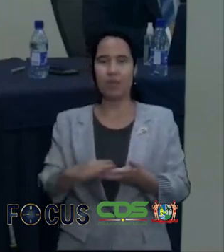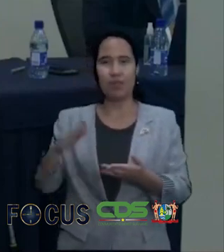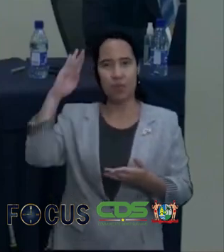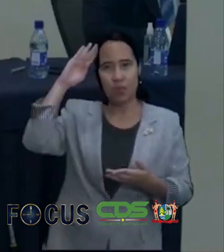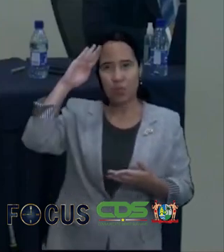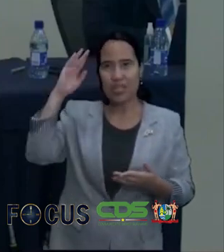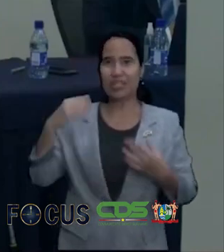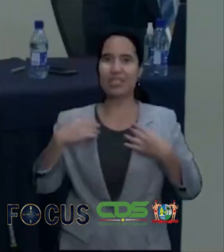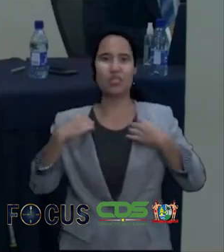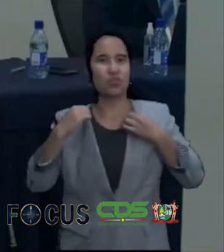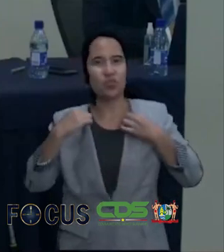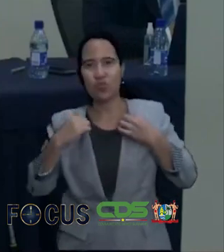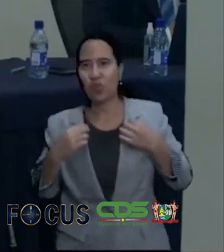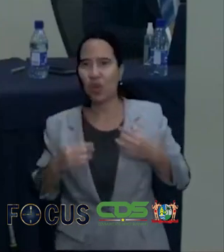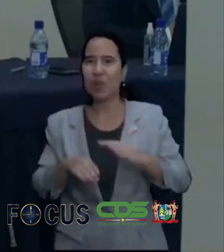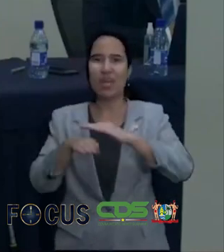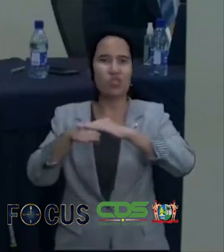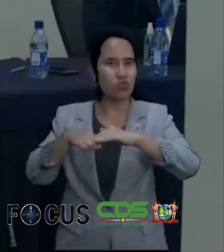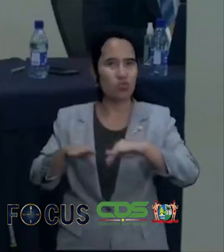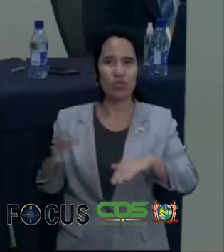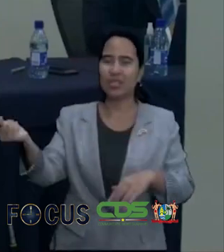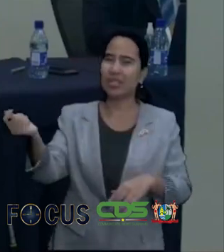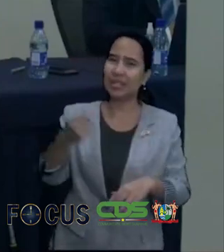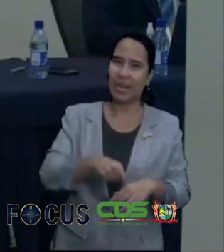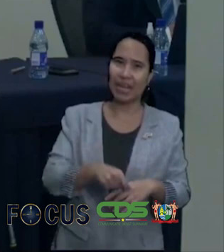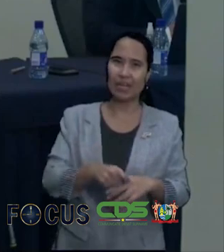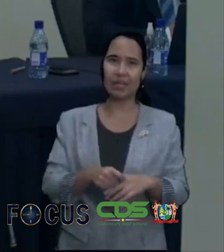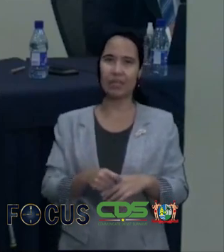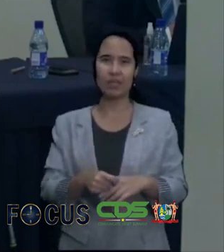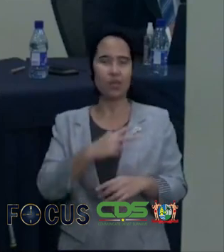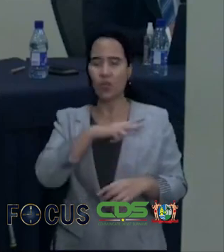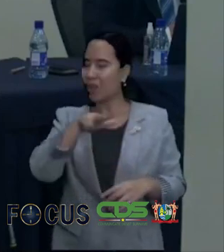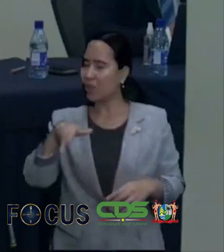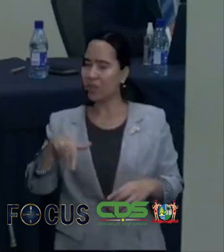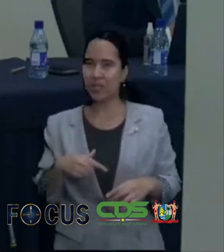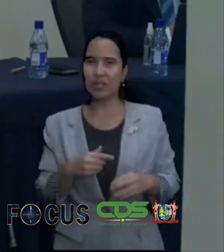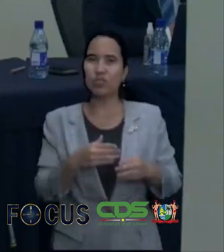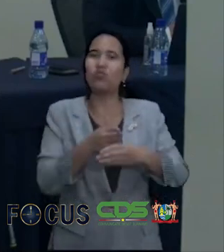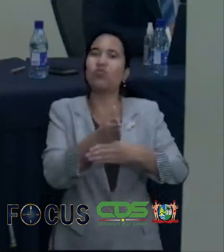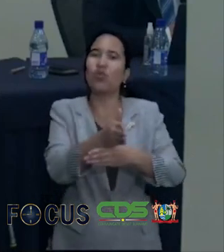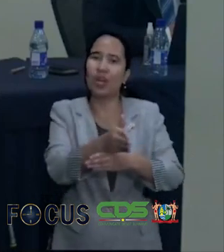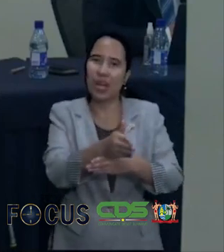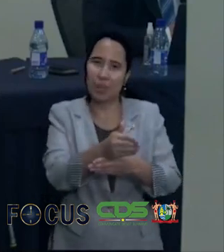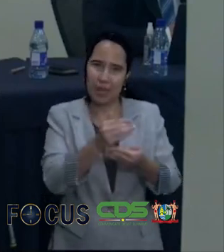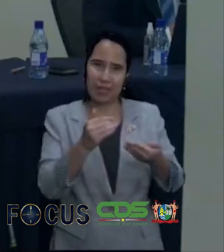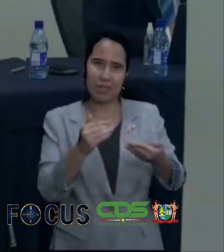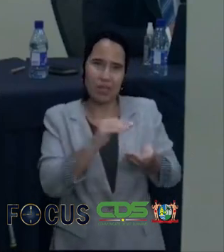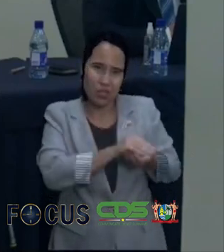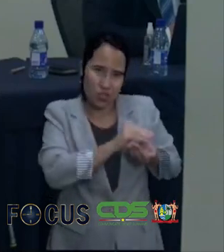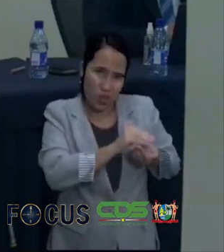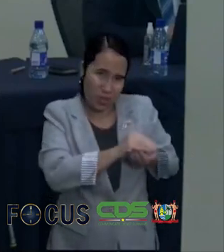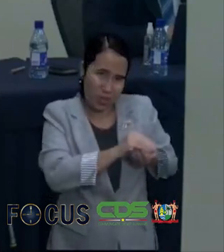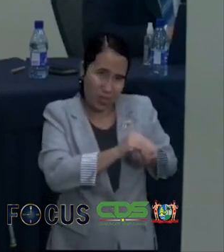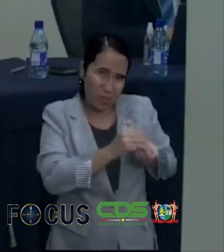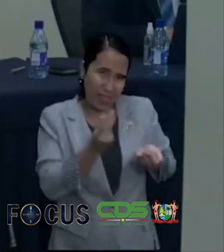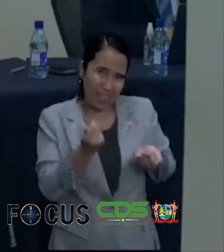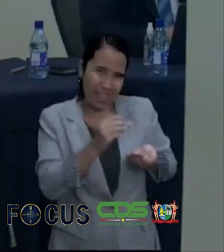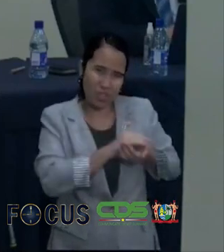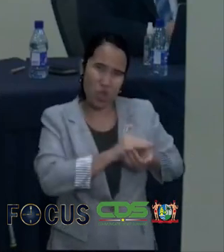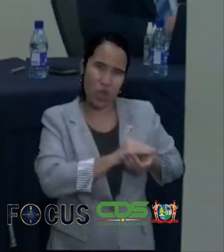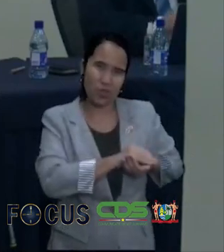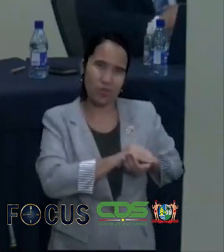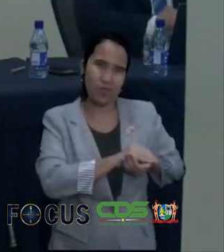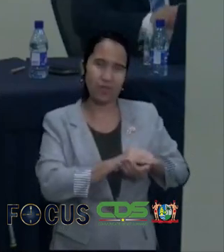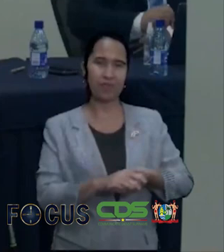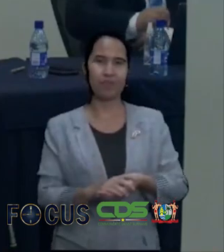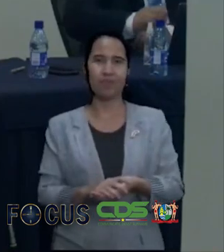om zijn uniformen en zijn schoenen te krijgen? Ik bedoel, je kunt niet verder bezuinigen. Dus dat is één zaak. De andere